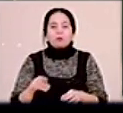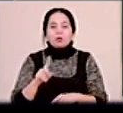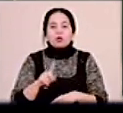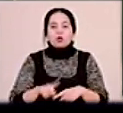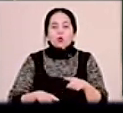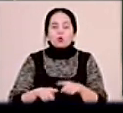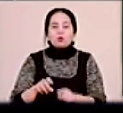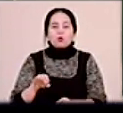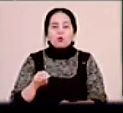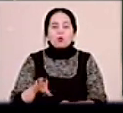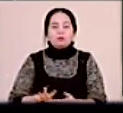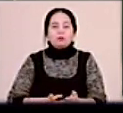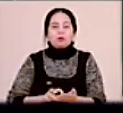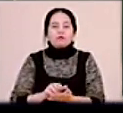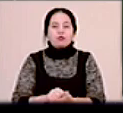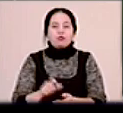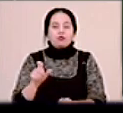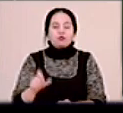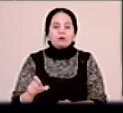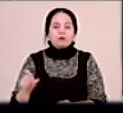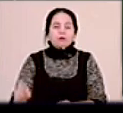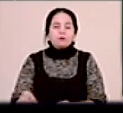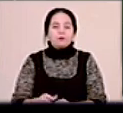родину от захватчиков.